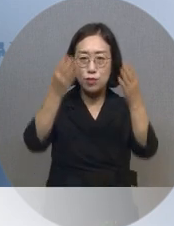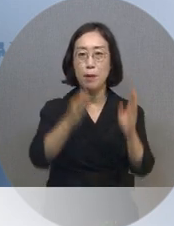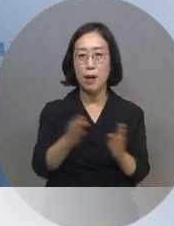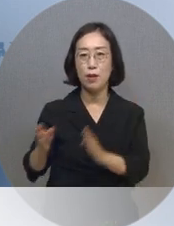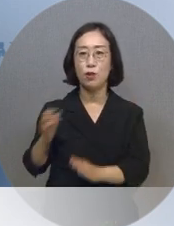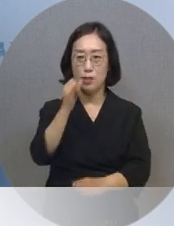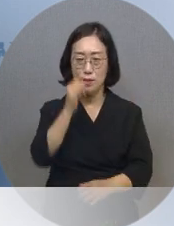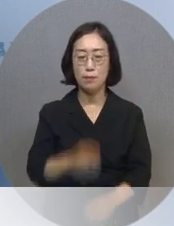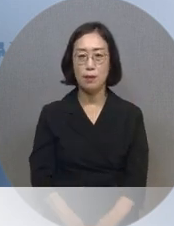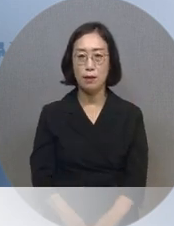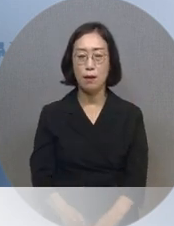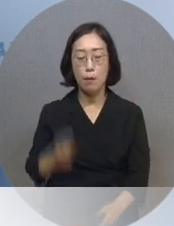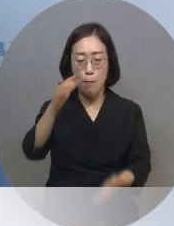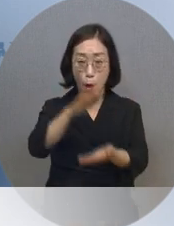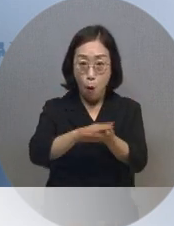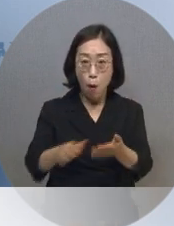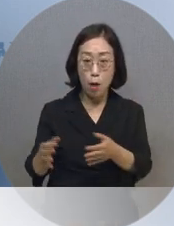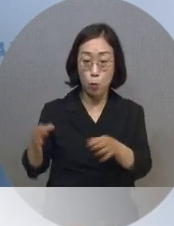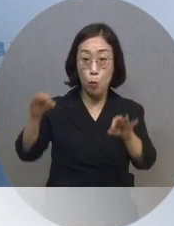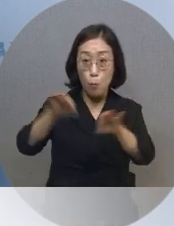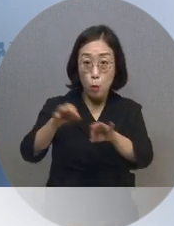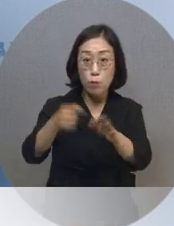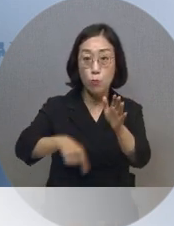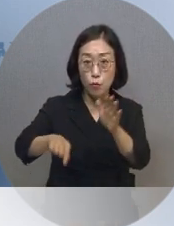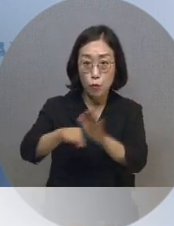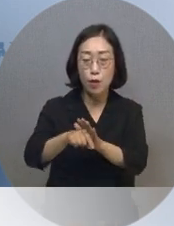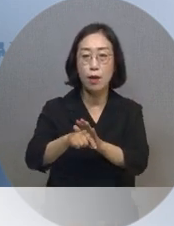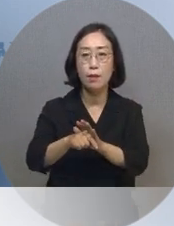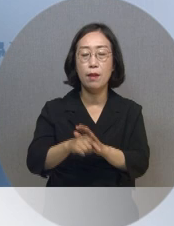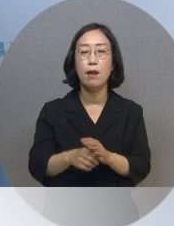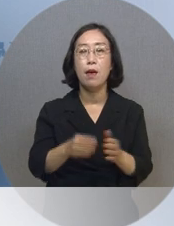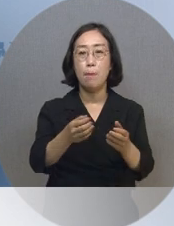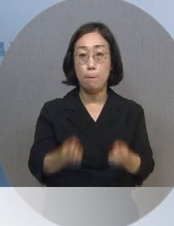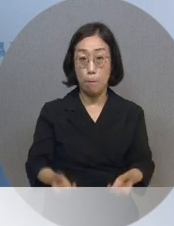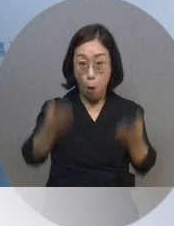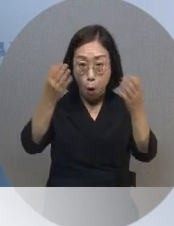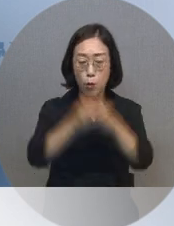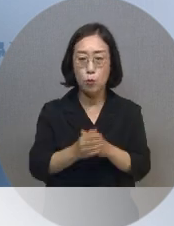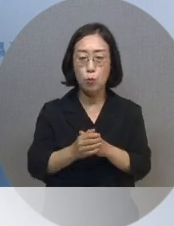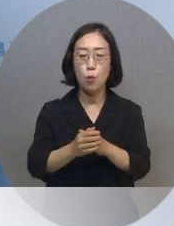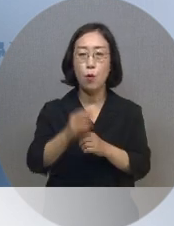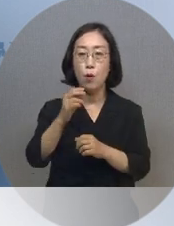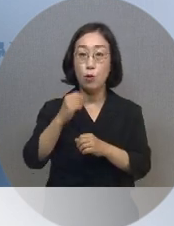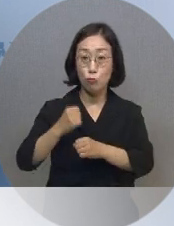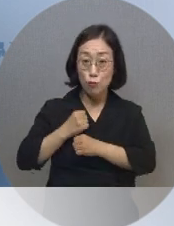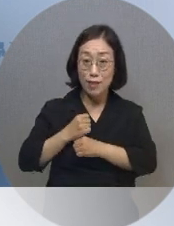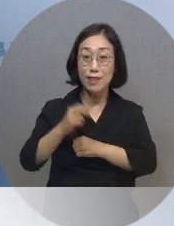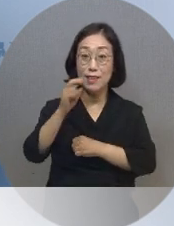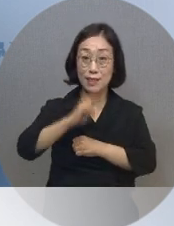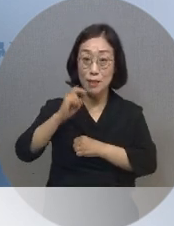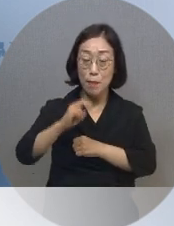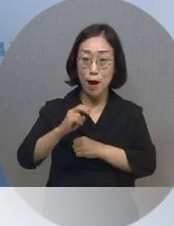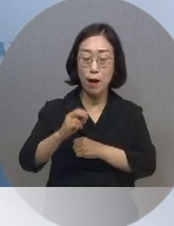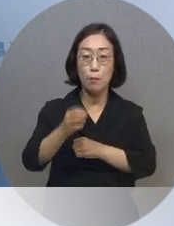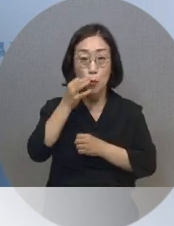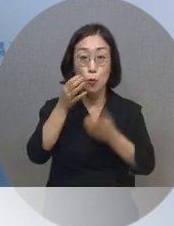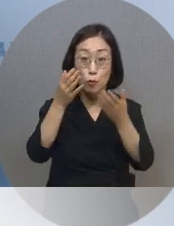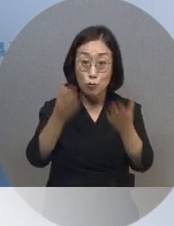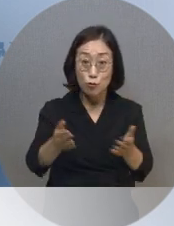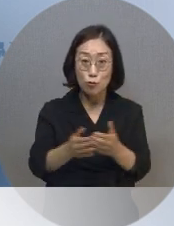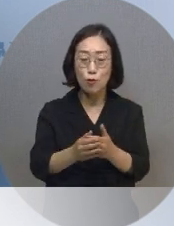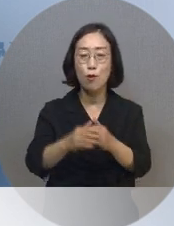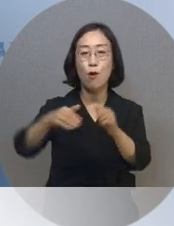마련했습니다 평화기금 마련을 위한 나눔 식탁부터 해병 군대의 연주까지 무료 공연이 이어졌는데요